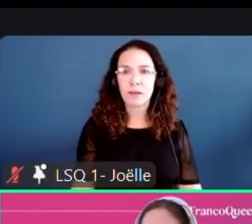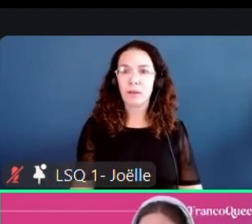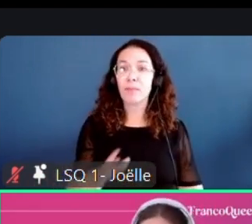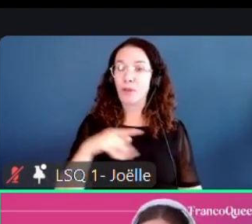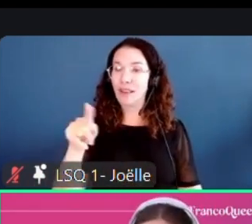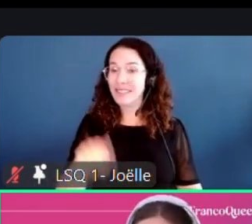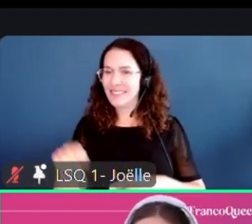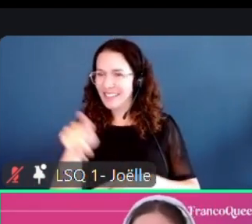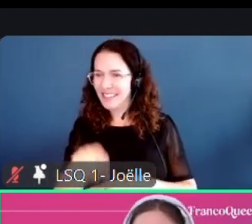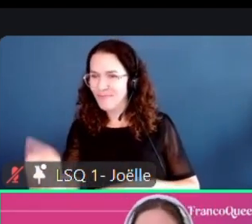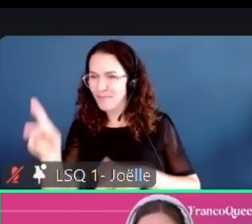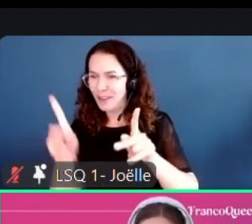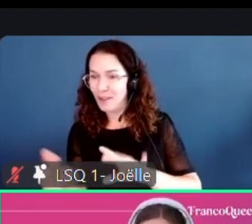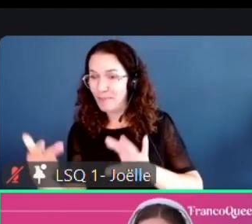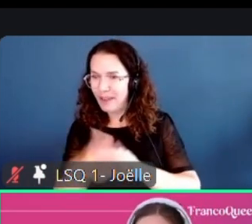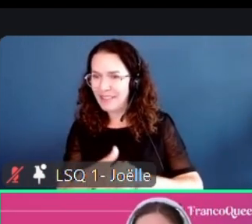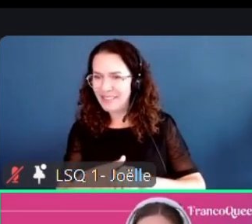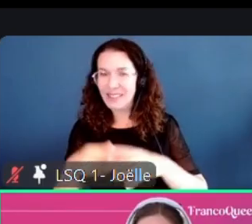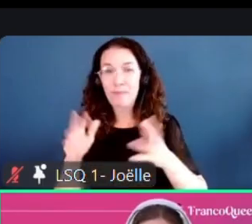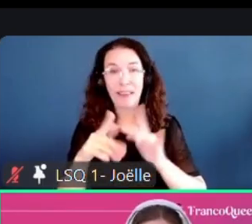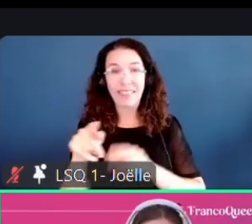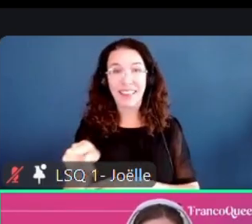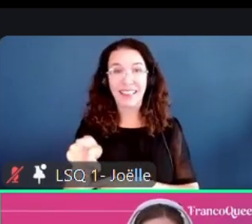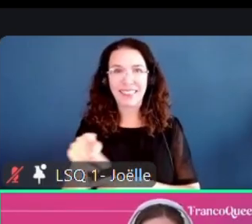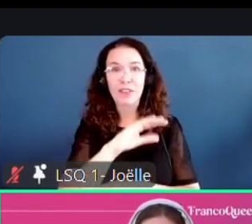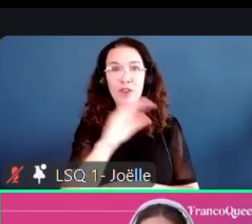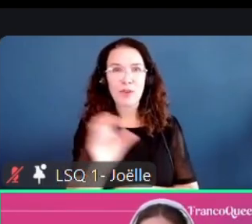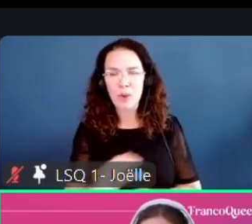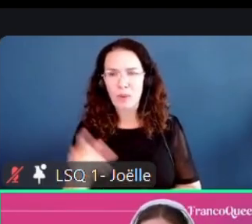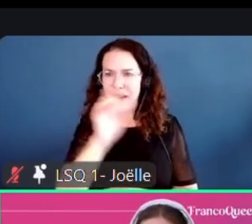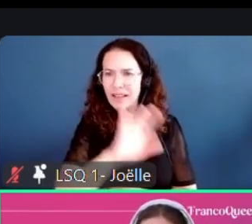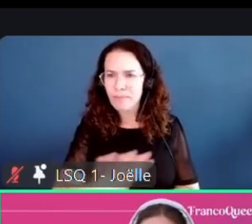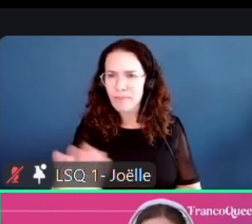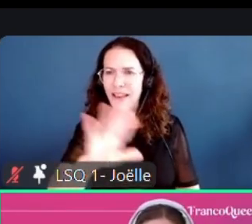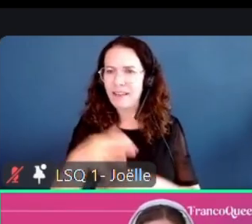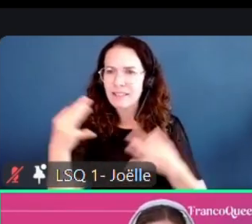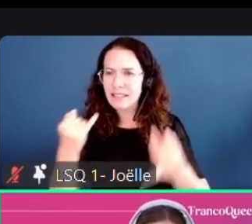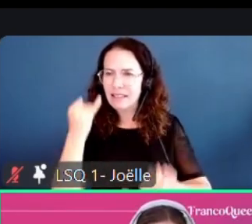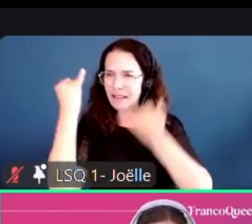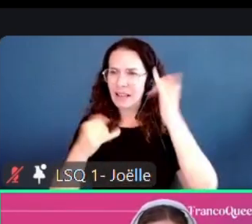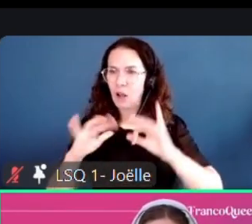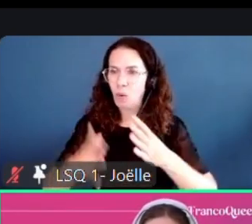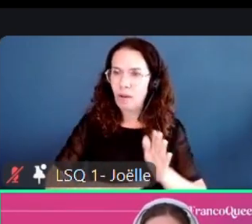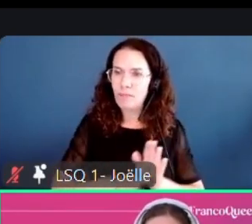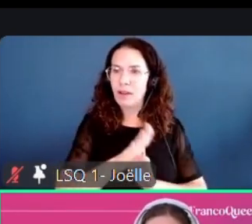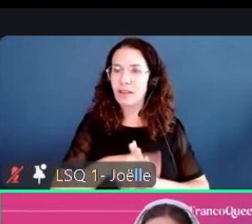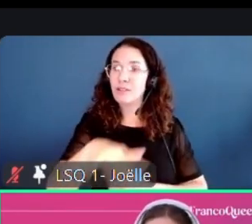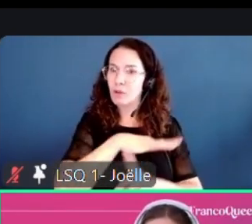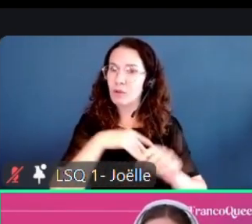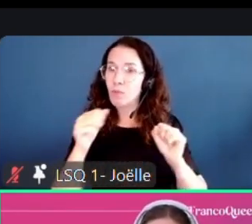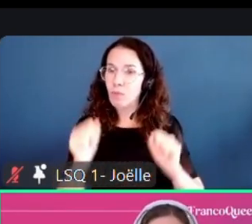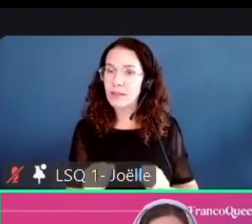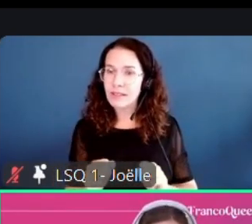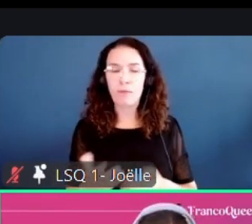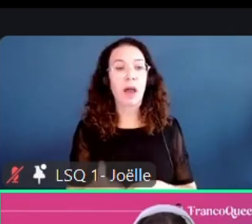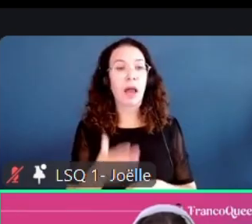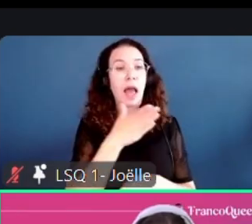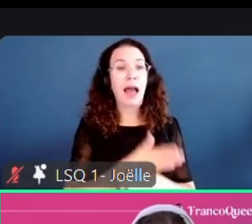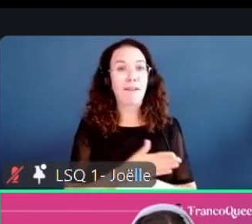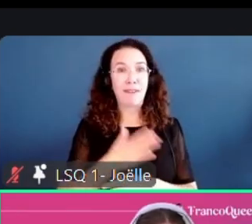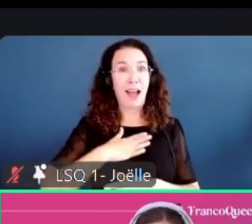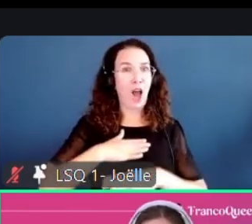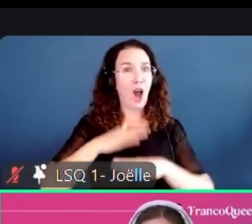dans la salle. On sait que vous avez votre expérience, vous avez des idées de choses à faire qui pourraient améliorer la situation. Donc, avant de vous présenter